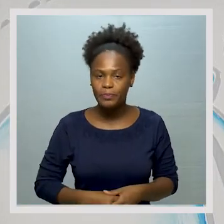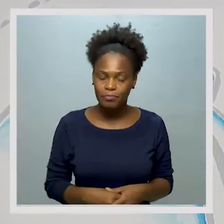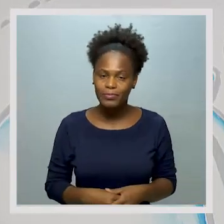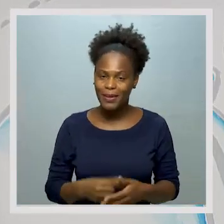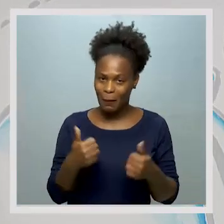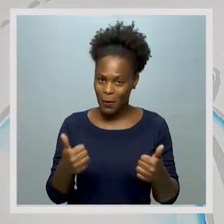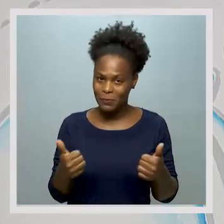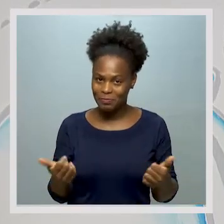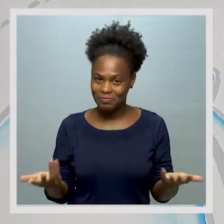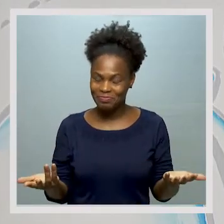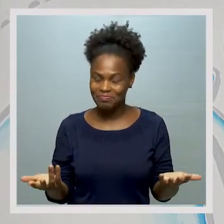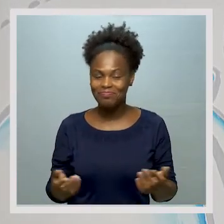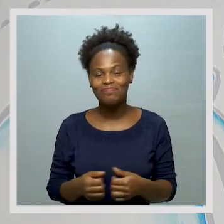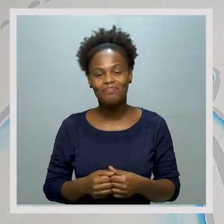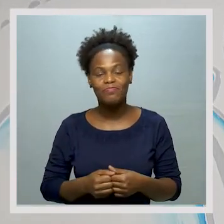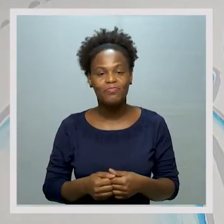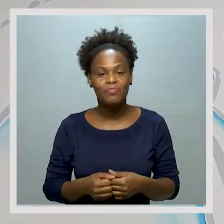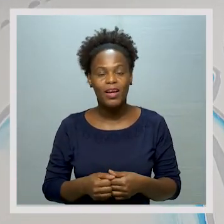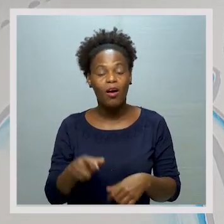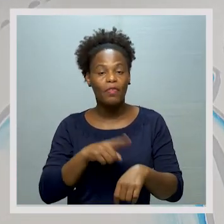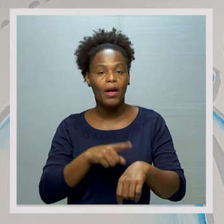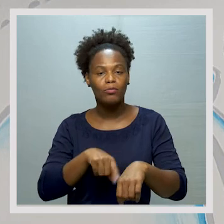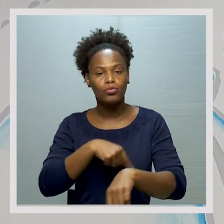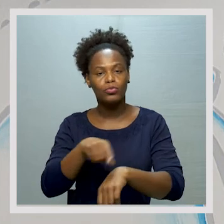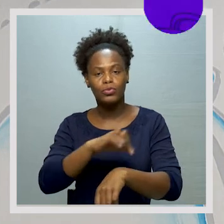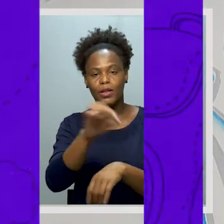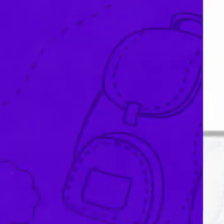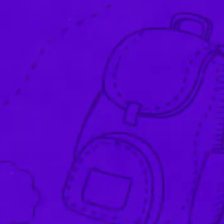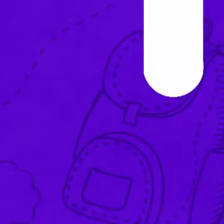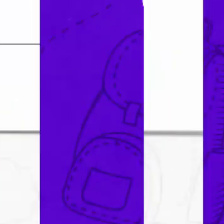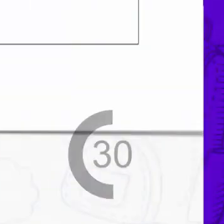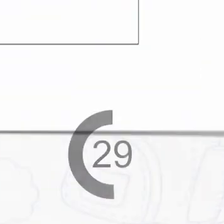bon? Prenez votre temps et faites l'exercice.